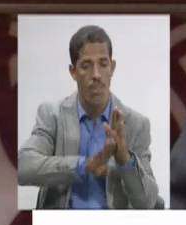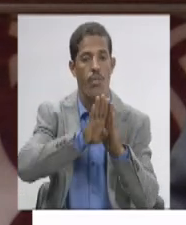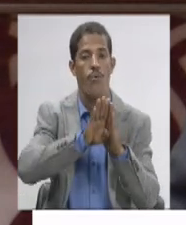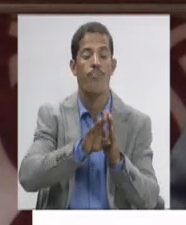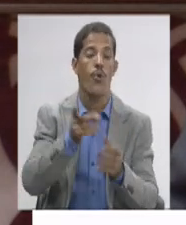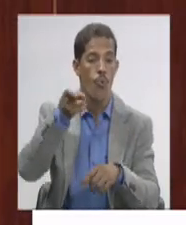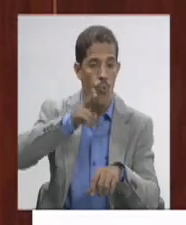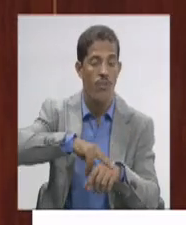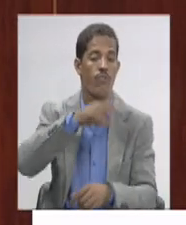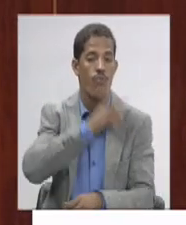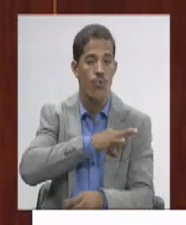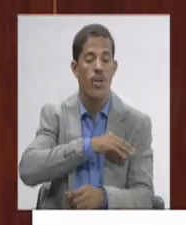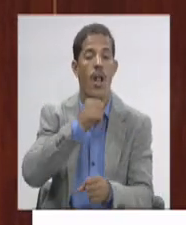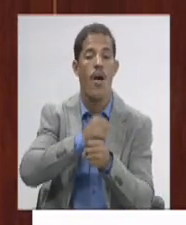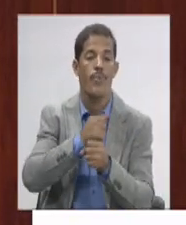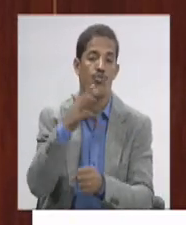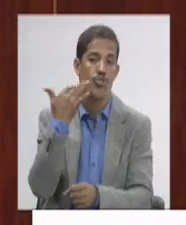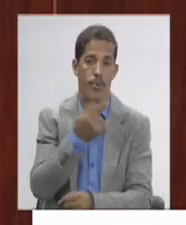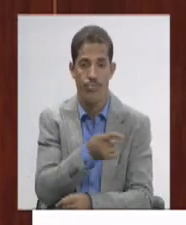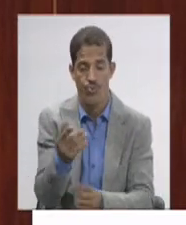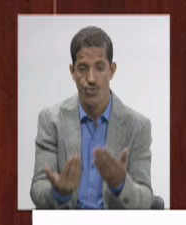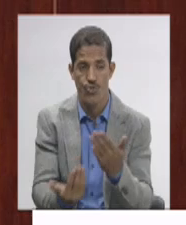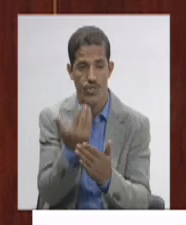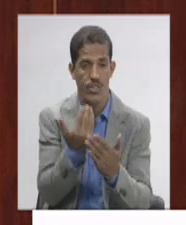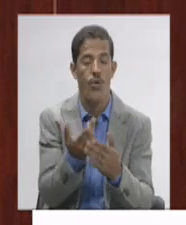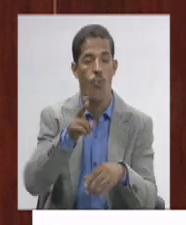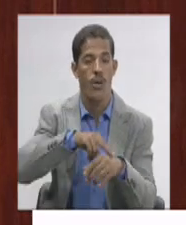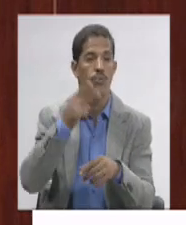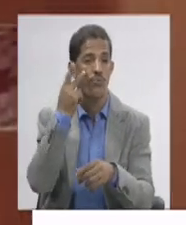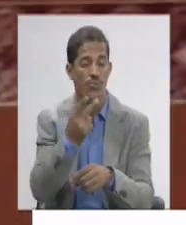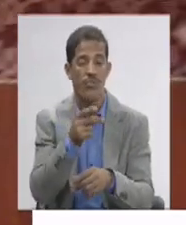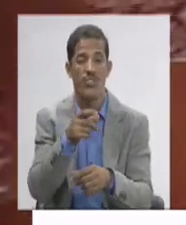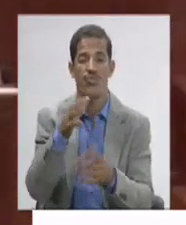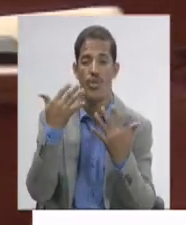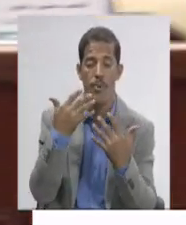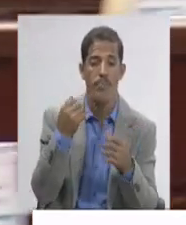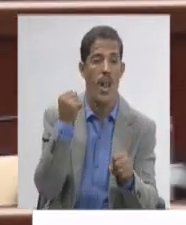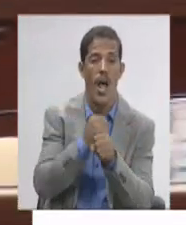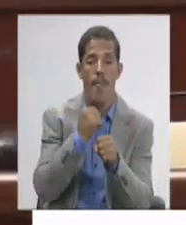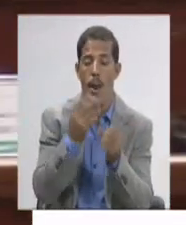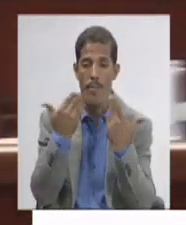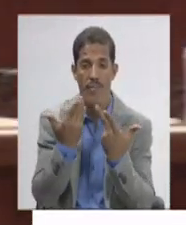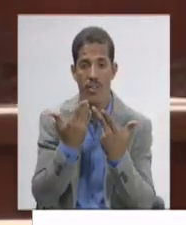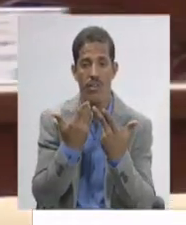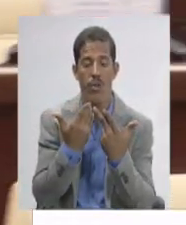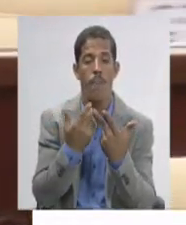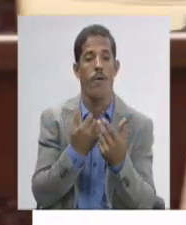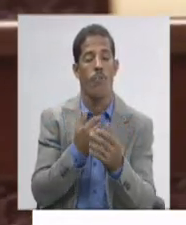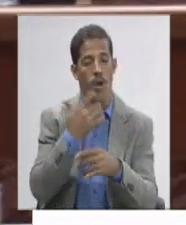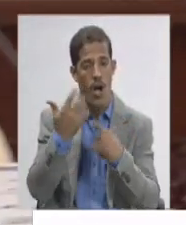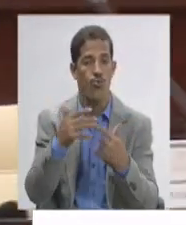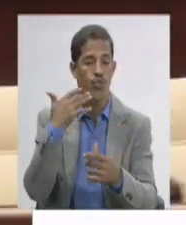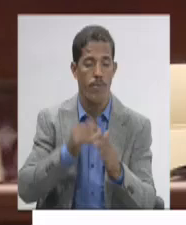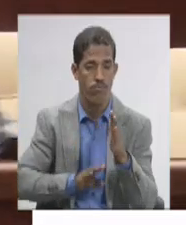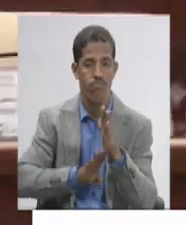خلق فرص تشغيل جديده ويساهم في تخفيض نسبه البطاله وفي نهايه هذه الجلسه العلنيه صادق